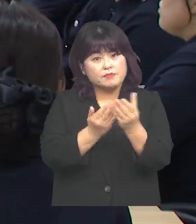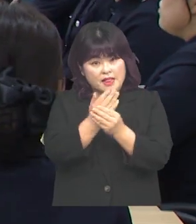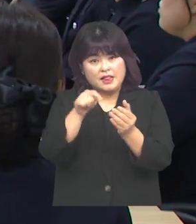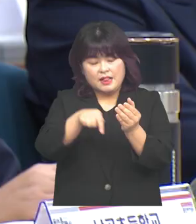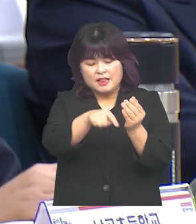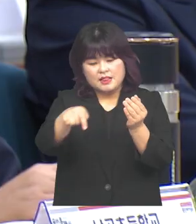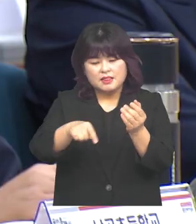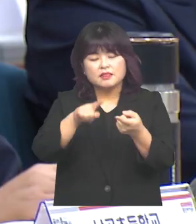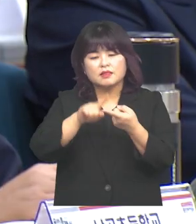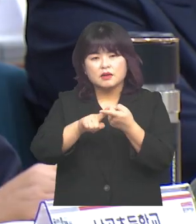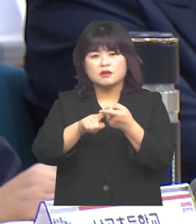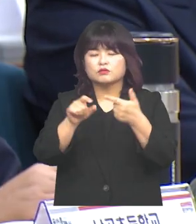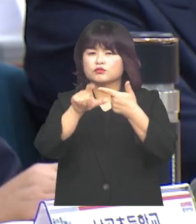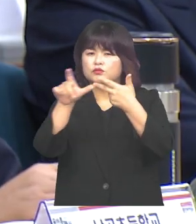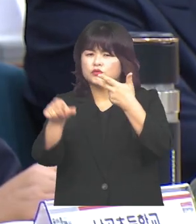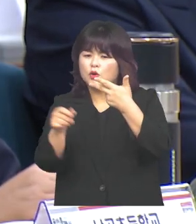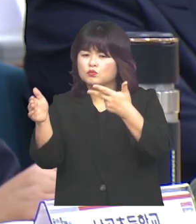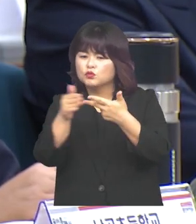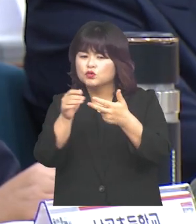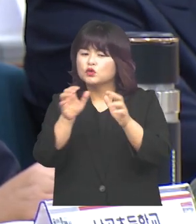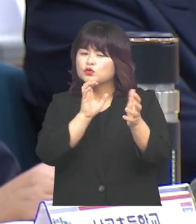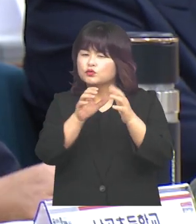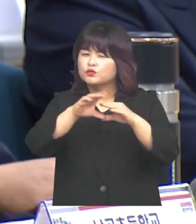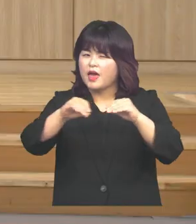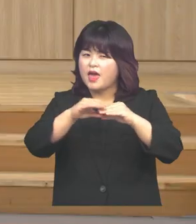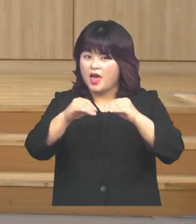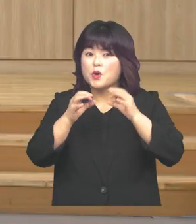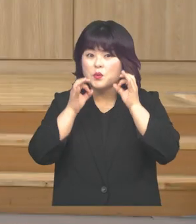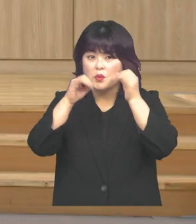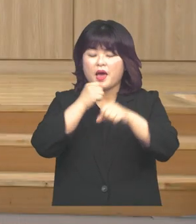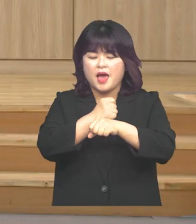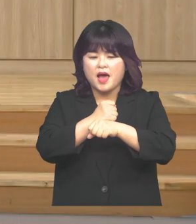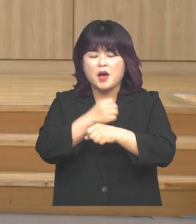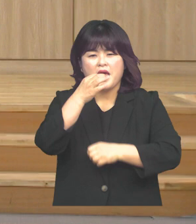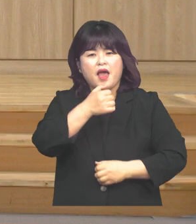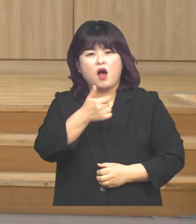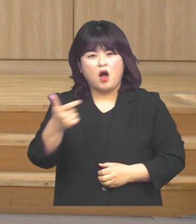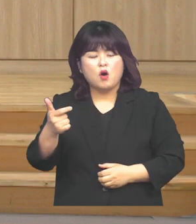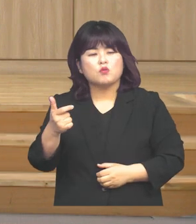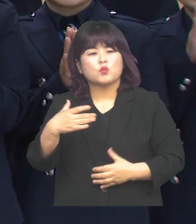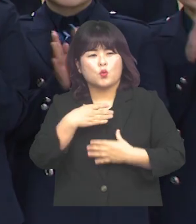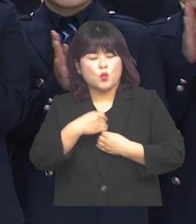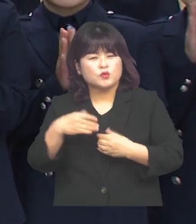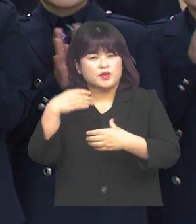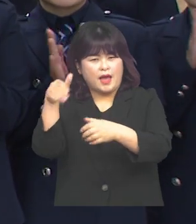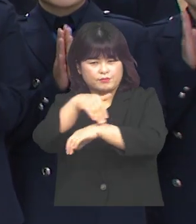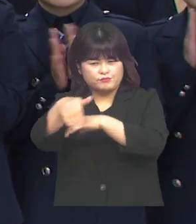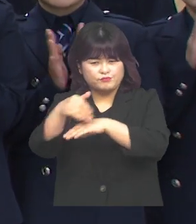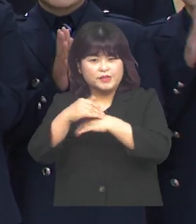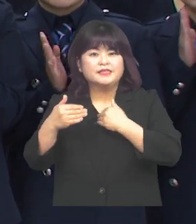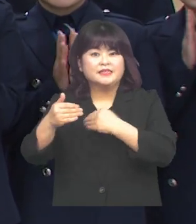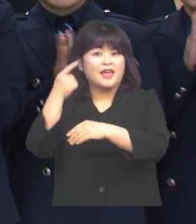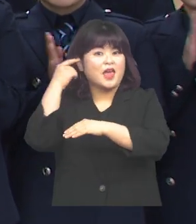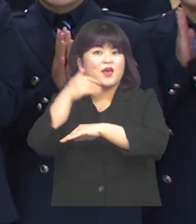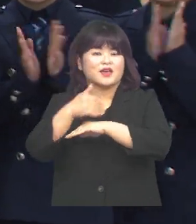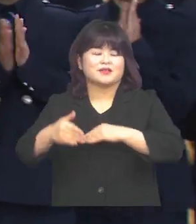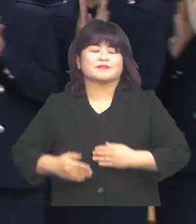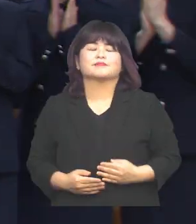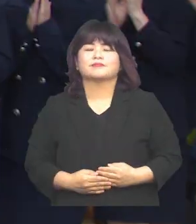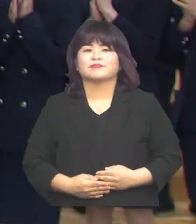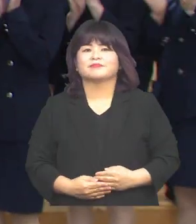내용을 바탕으로 7월부터 본격적인 개선 작업에 착수하며 실효성 있는 교통안전 대책을 지속적으로 추진할